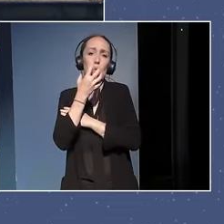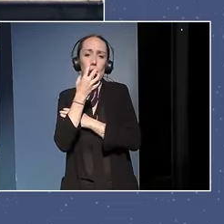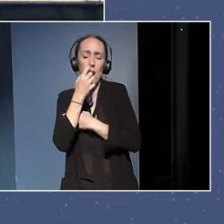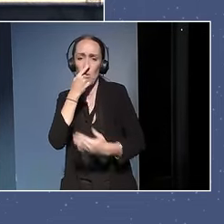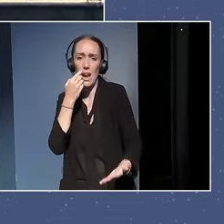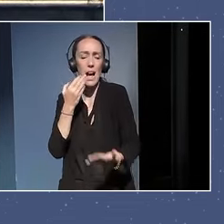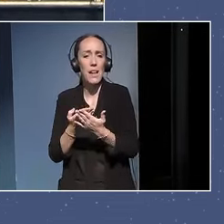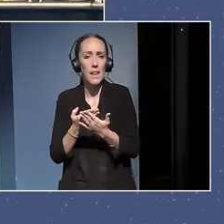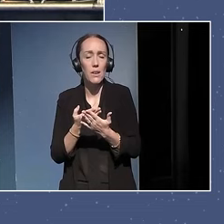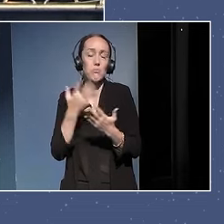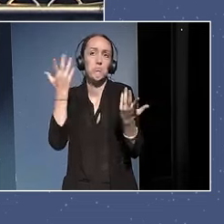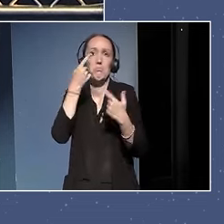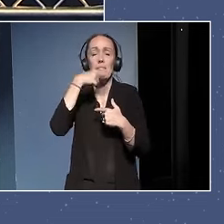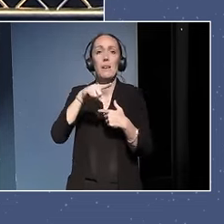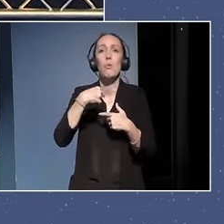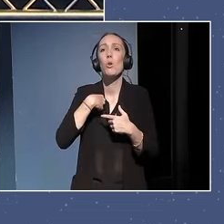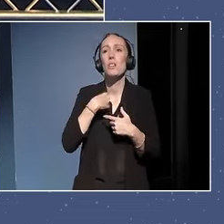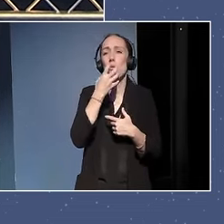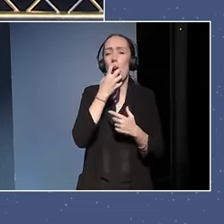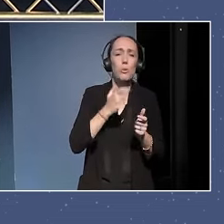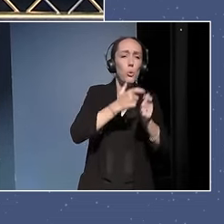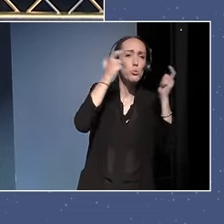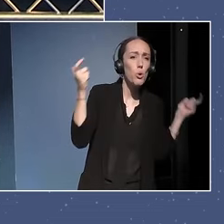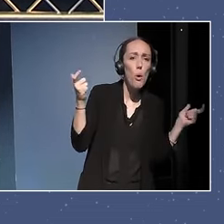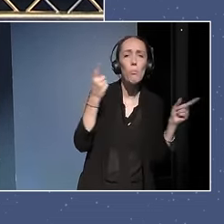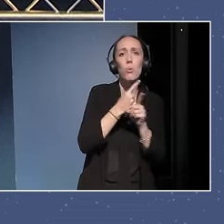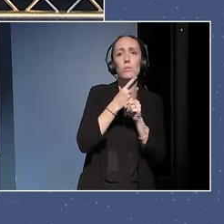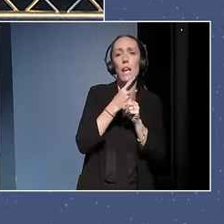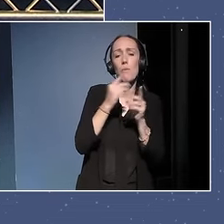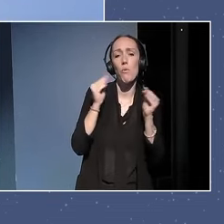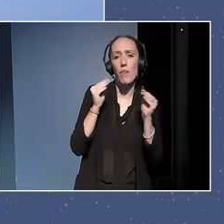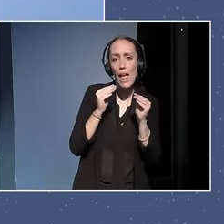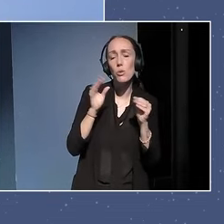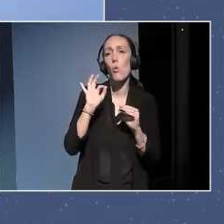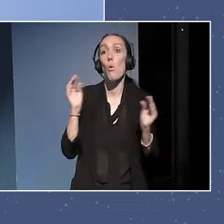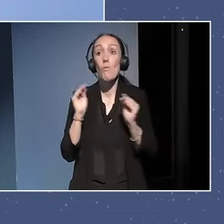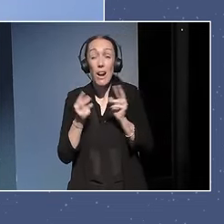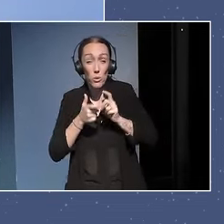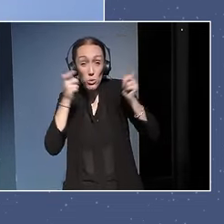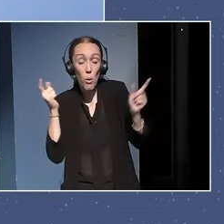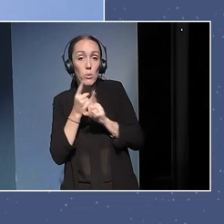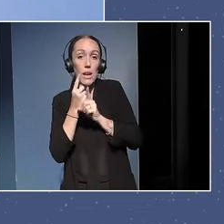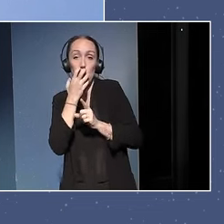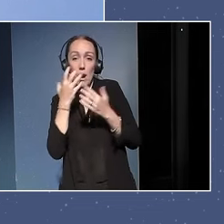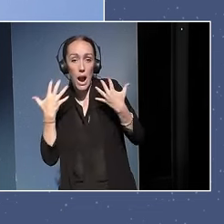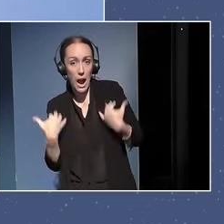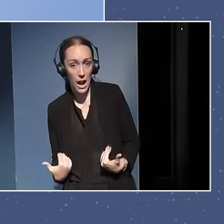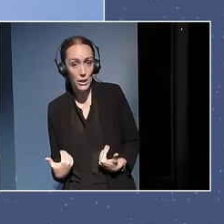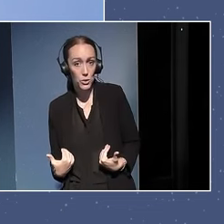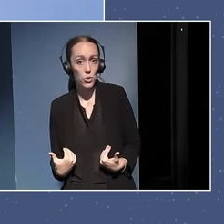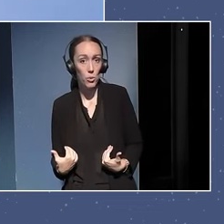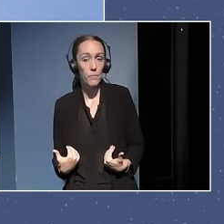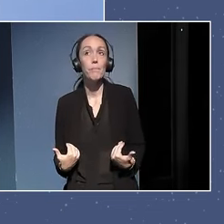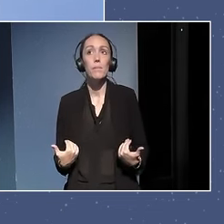come dire ho troppo caldo mi devo raffreddare Ho troppo freddo mi devo riscaldare Però allora tutti gli altri